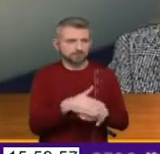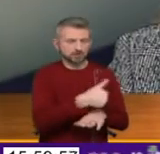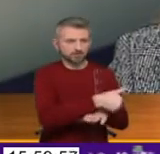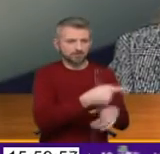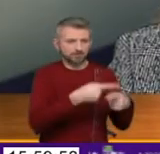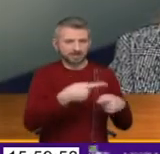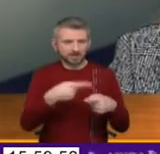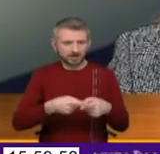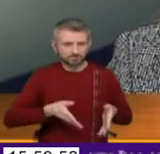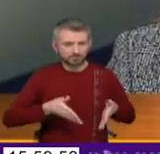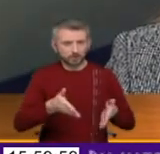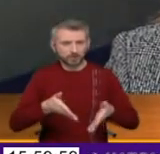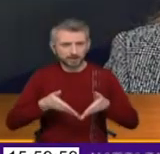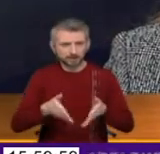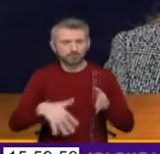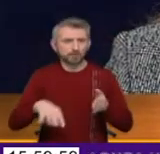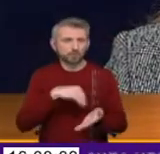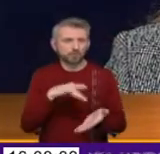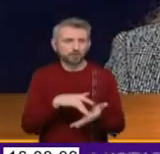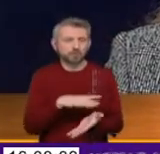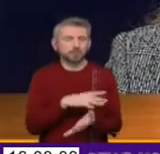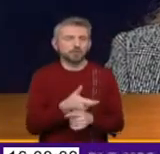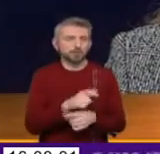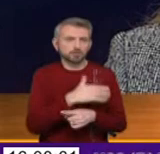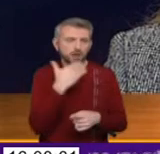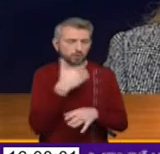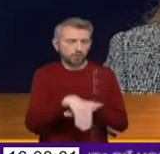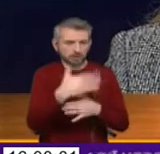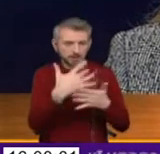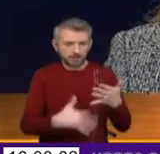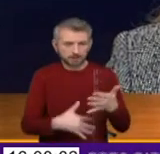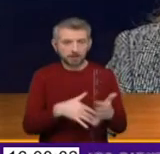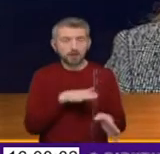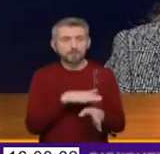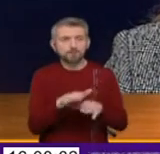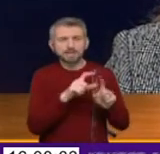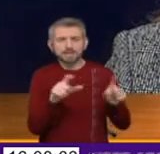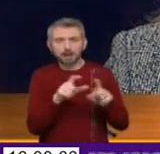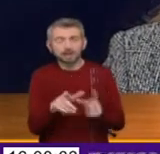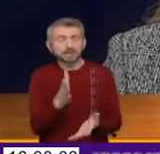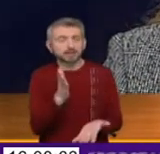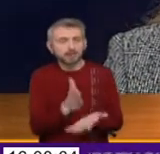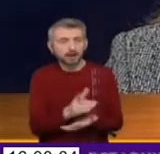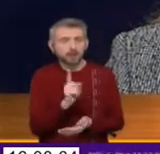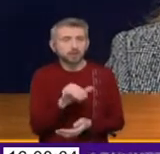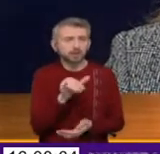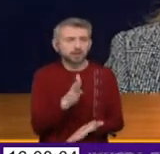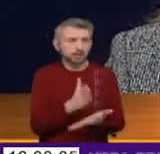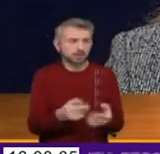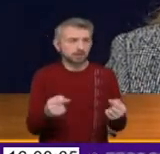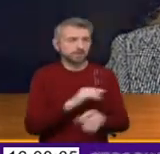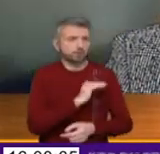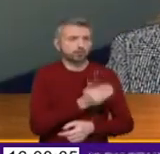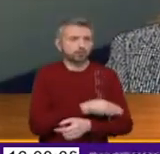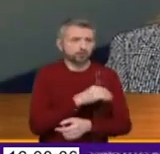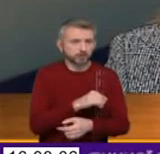дороги по всьому місту, і просто було дуже багато адрес. Тобто підрядники як є, але в них є певні потужності, які